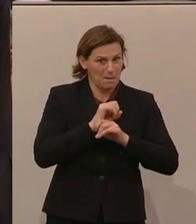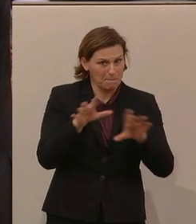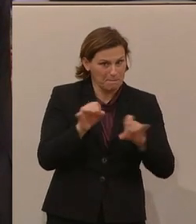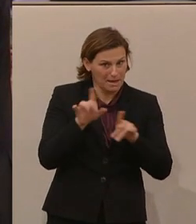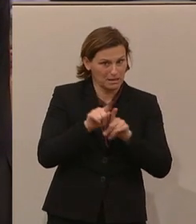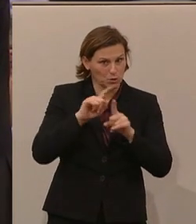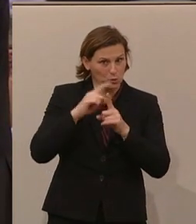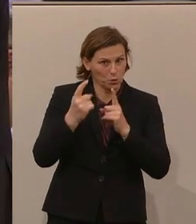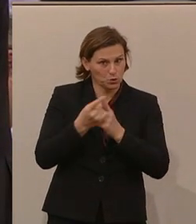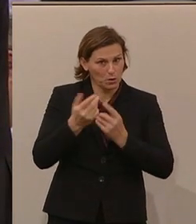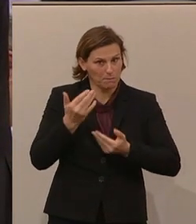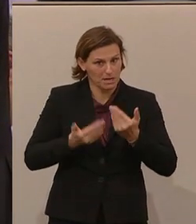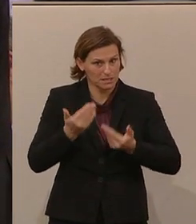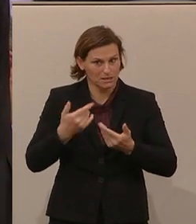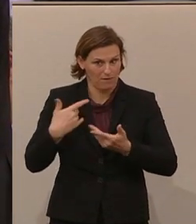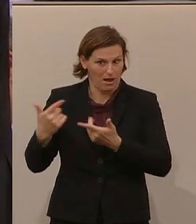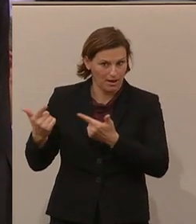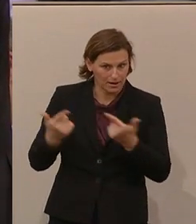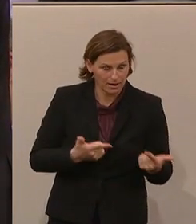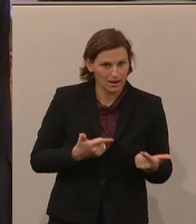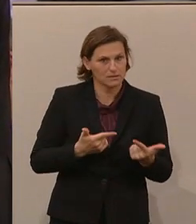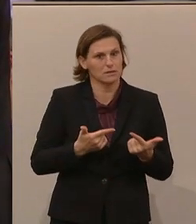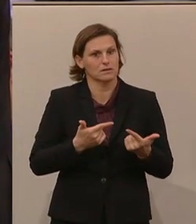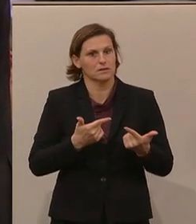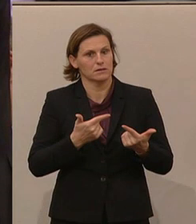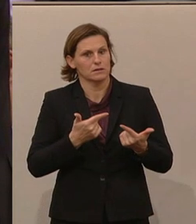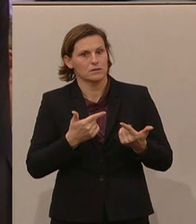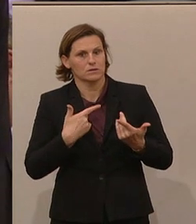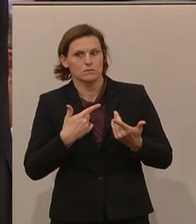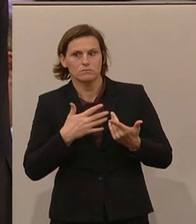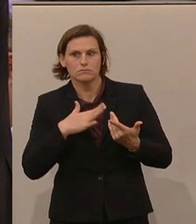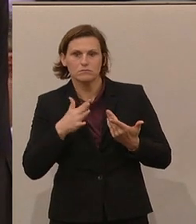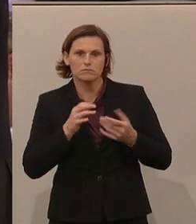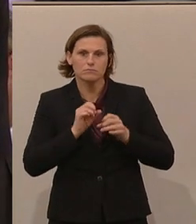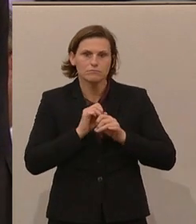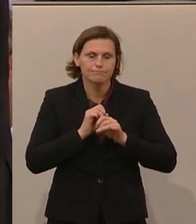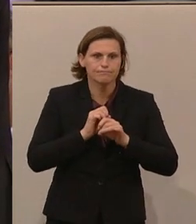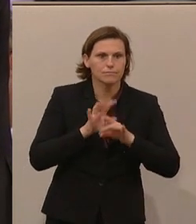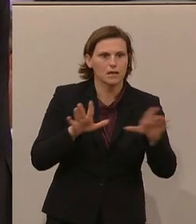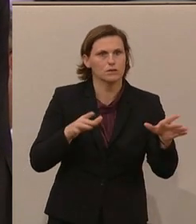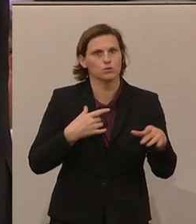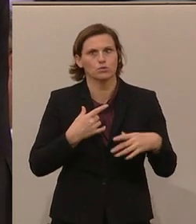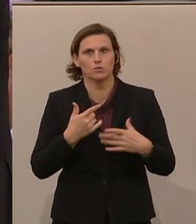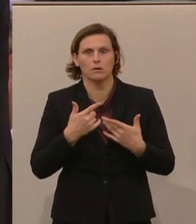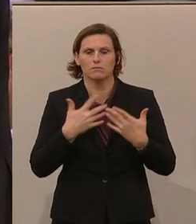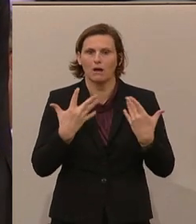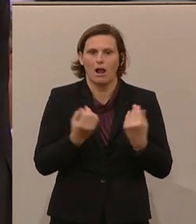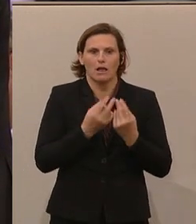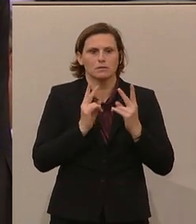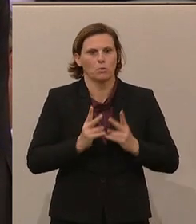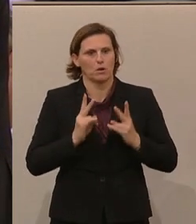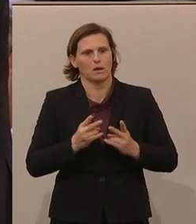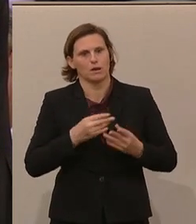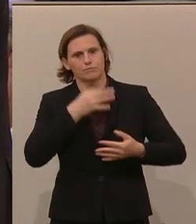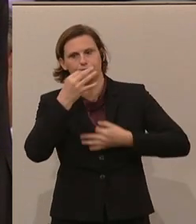Kulturminister eingeladen waren, um sich über die ganze Sendung entlang über Gott und die Welt zu